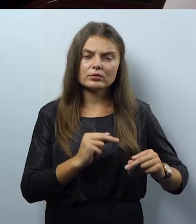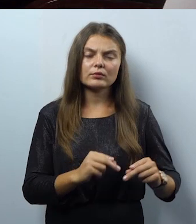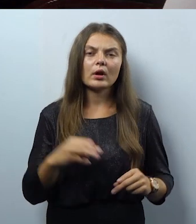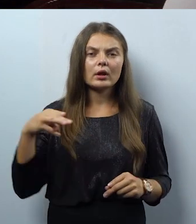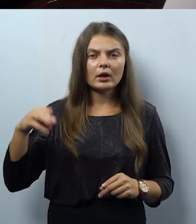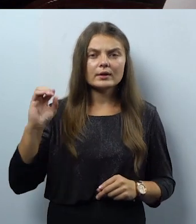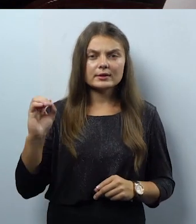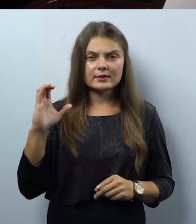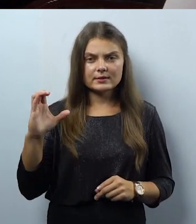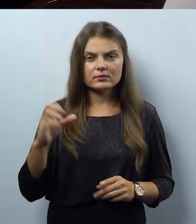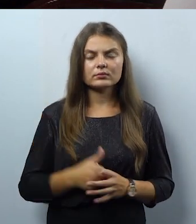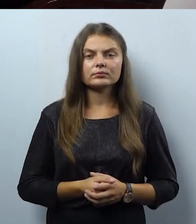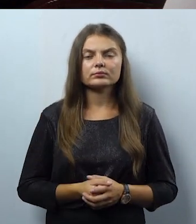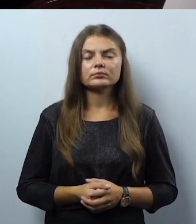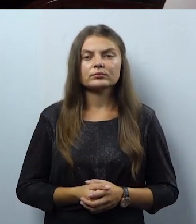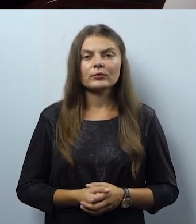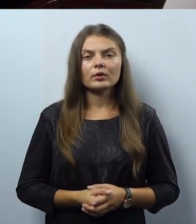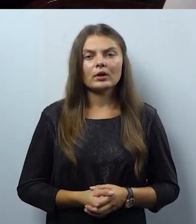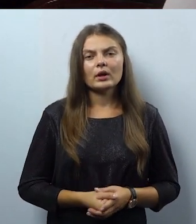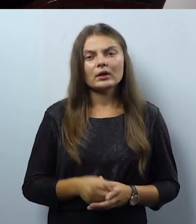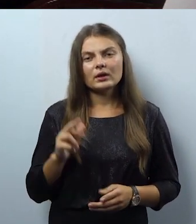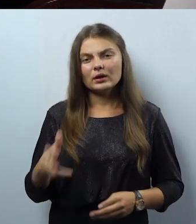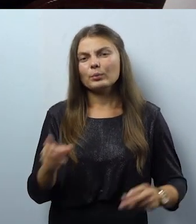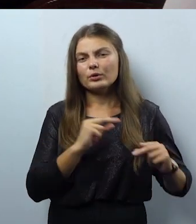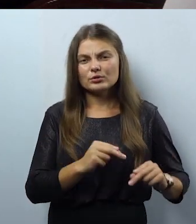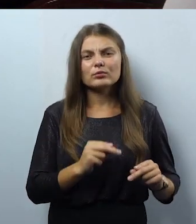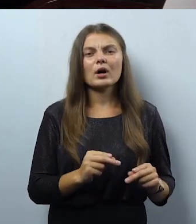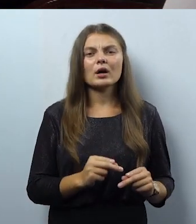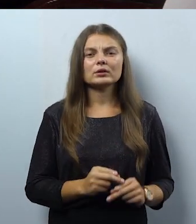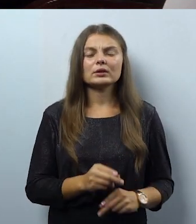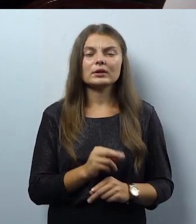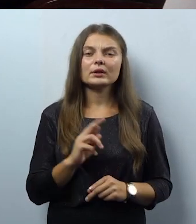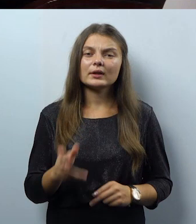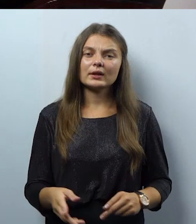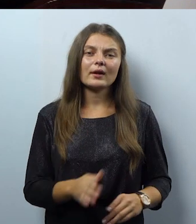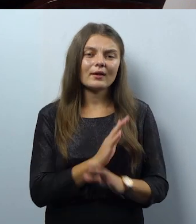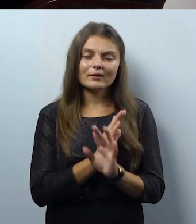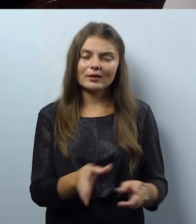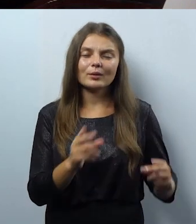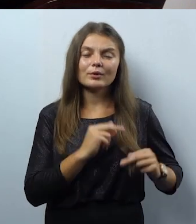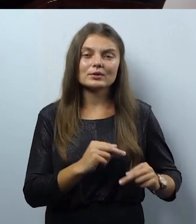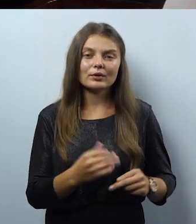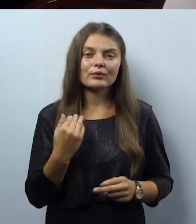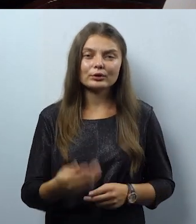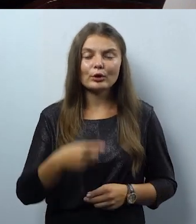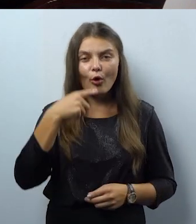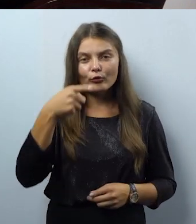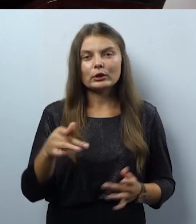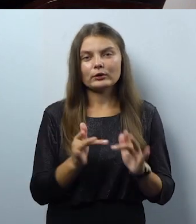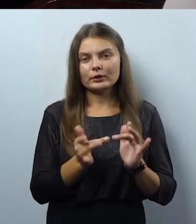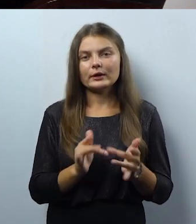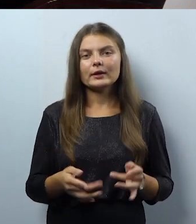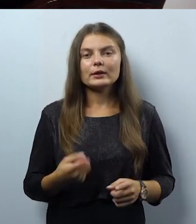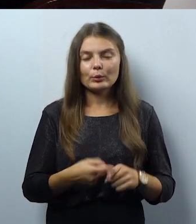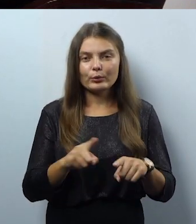і на Буштинській ТЕС, які працювали, і які не працювали. Вони це обговорювали в соцмережах. Особливо